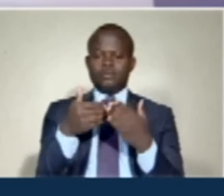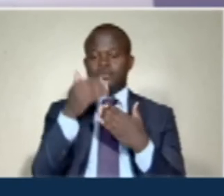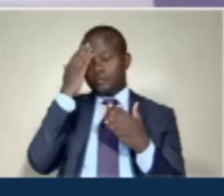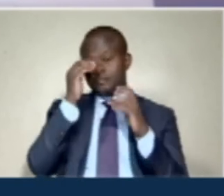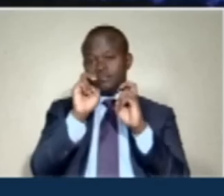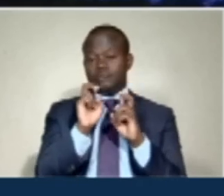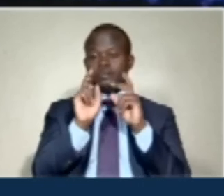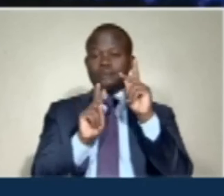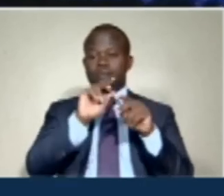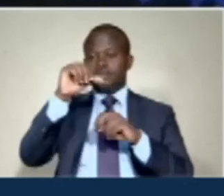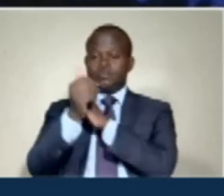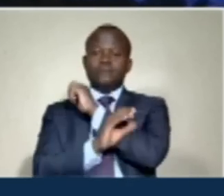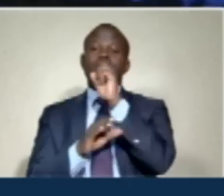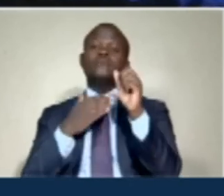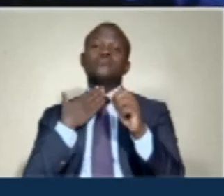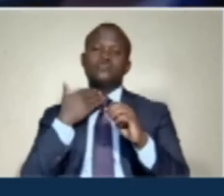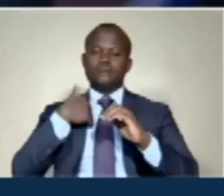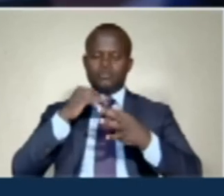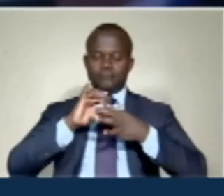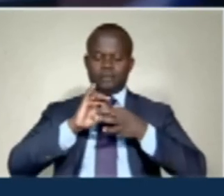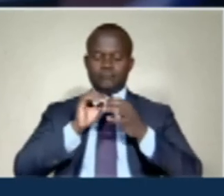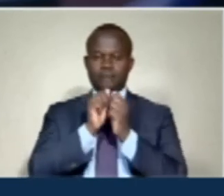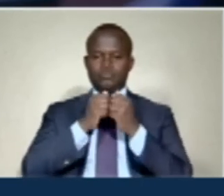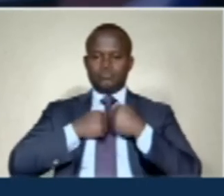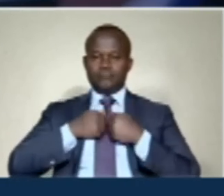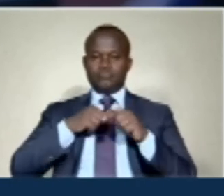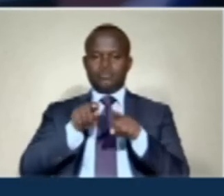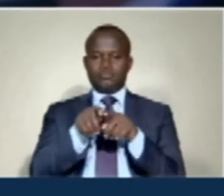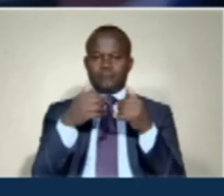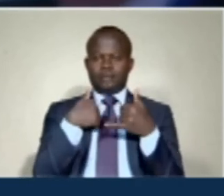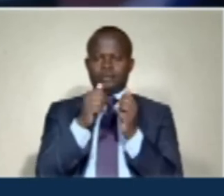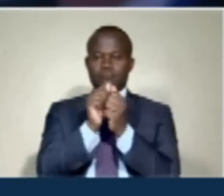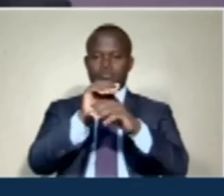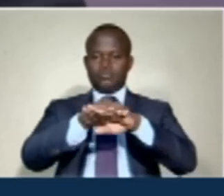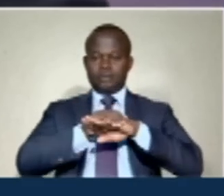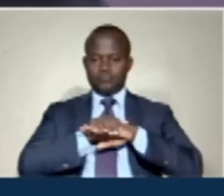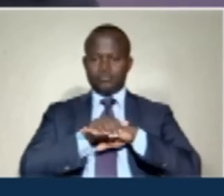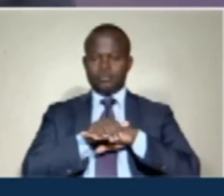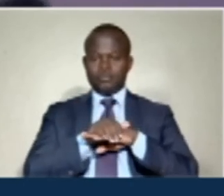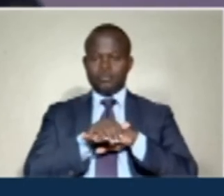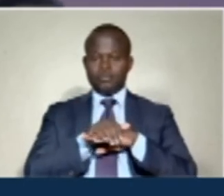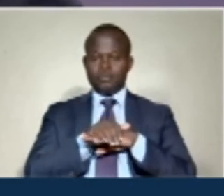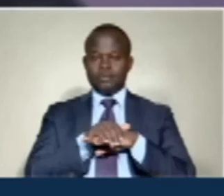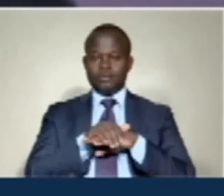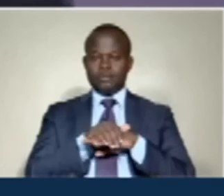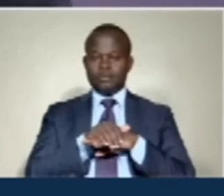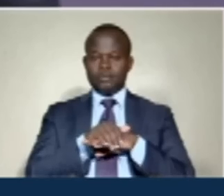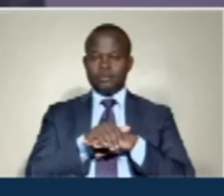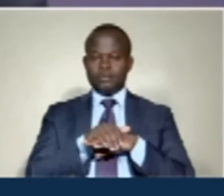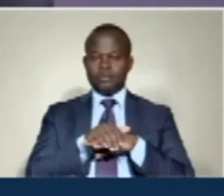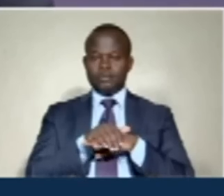ahubwo hari ibindi bihugu byifuje kugirana n'u Rwanda ubufatanye nk'ubwo rufitanye n'Ubwongereza. First of all, we did